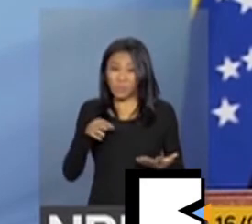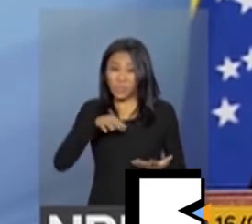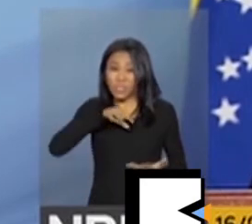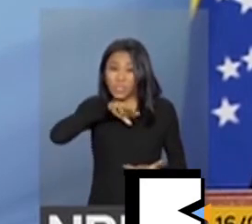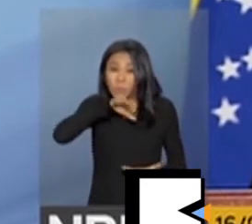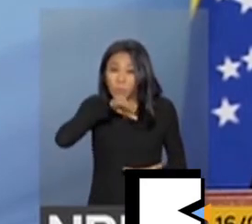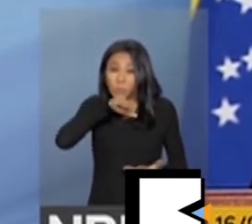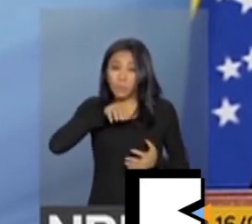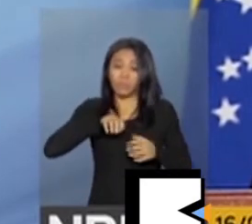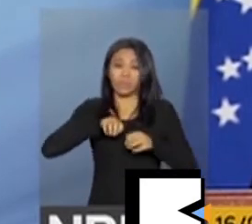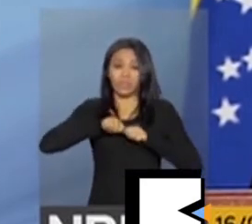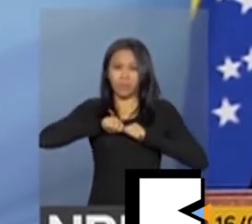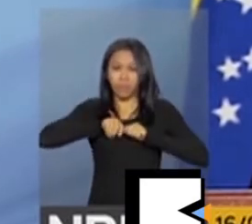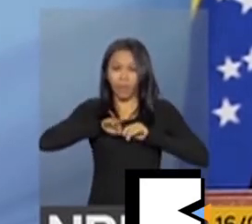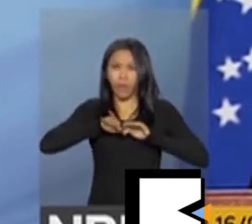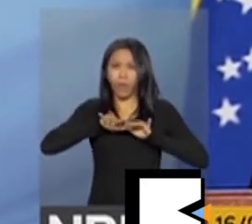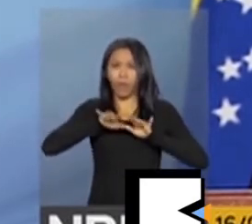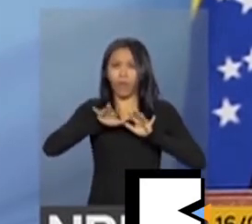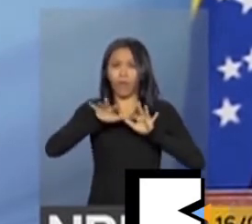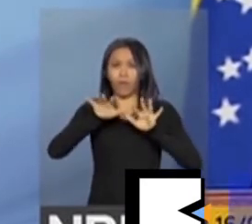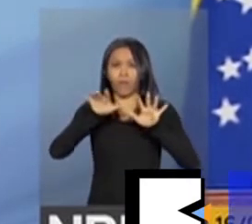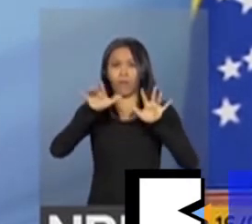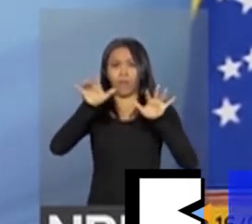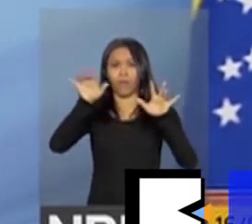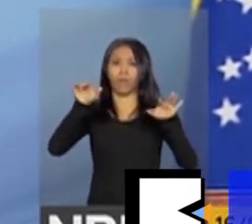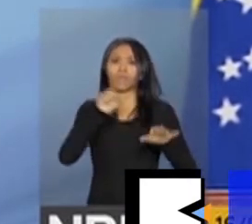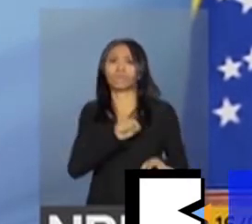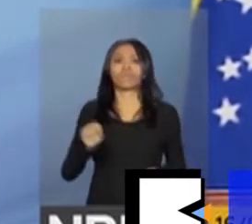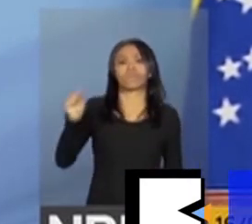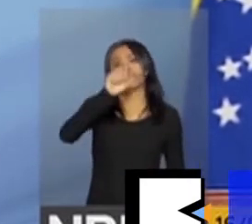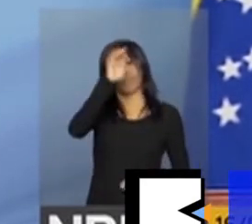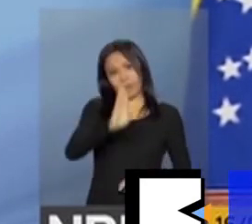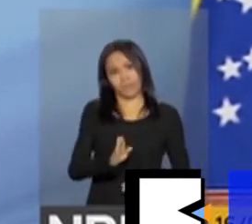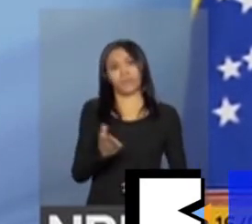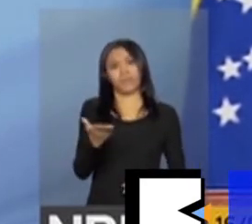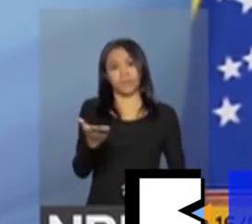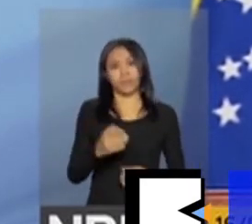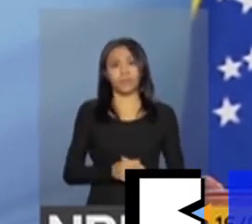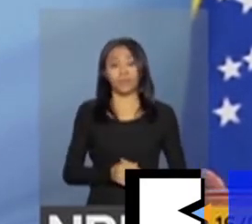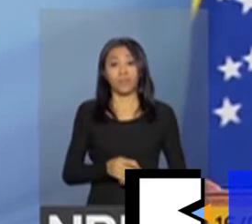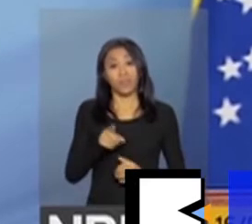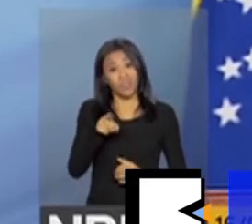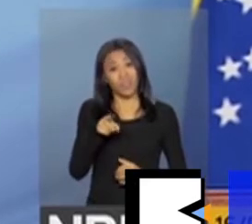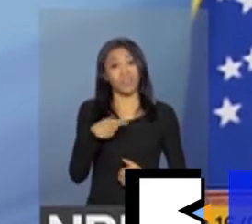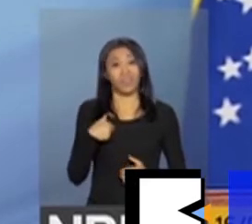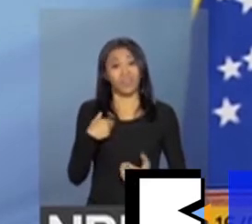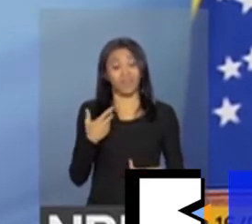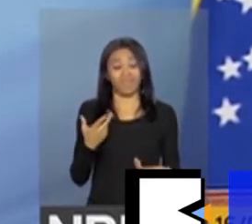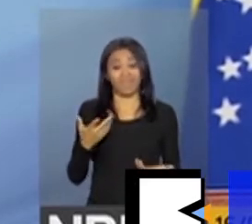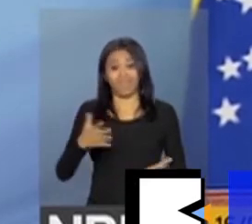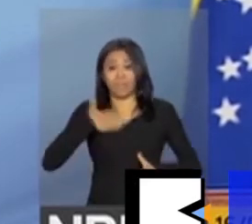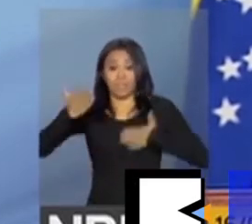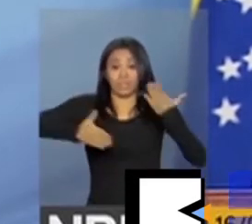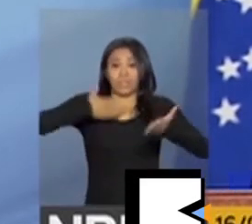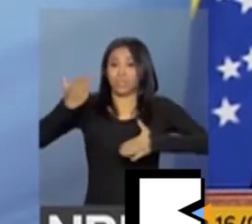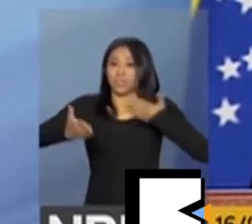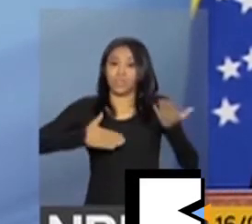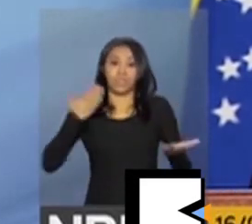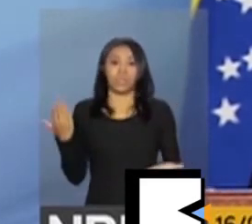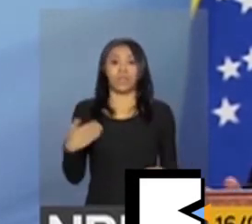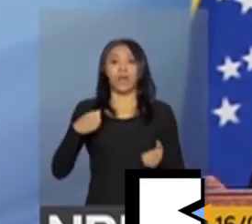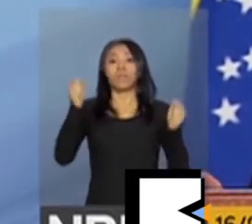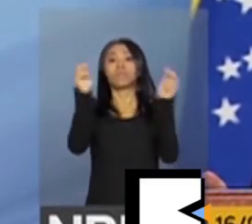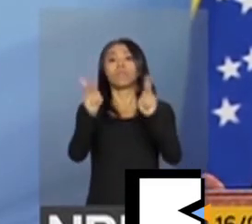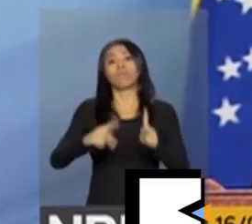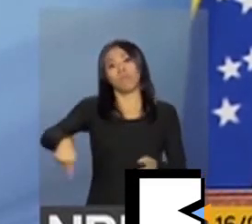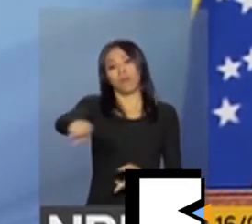က်မှုတွေနဲ့ကြီးစိုးနေပြီဒါကတနိုင်ငံလုံးကိုကူးစက်ပြန့်ပွားနေတဲ့ယောဂါလိုပဲကျွန်တော်တို့ပြည်သူတွေရဲ့ငြိမ်းချမ်းရေးကိုချိမ့်ချောက်နေတယ်ဒါကြောင့်ကျွန်